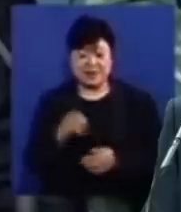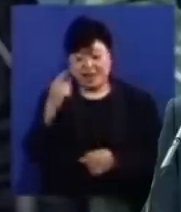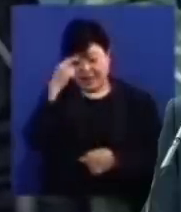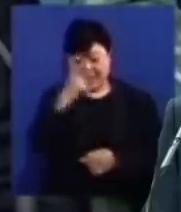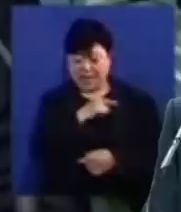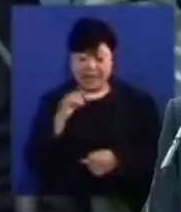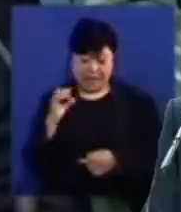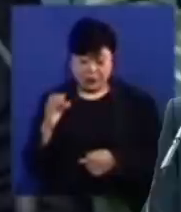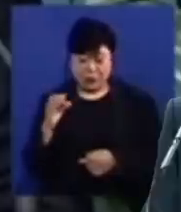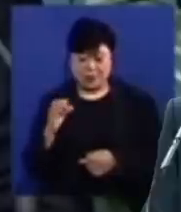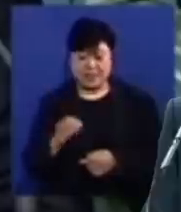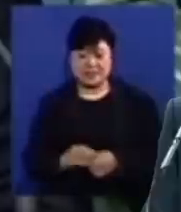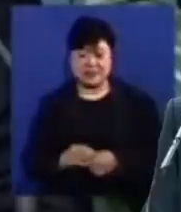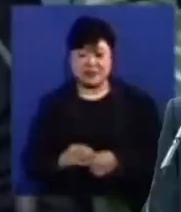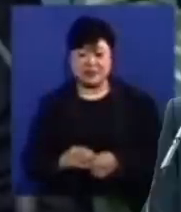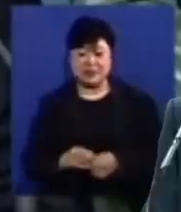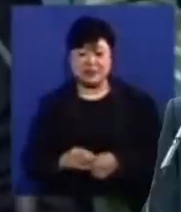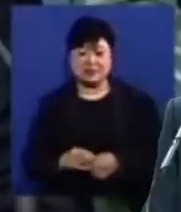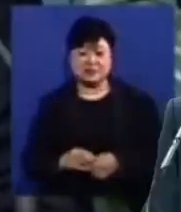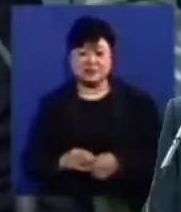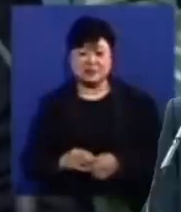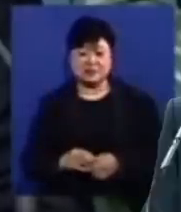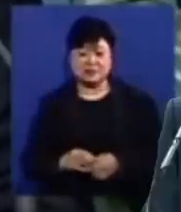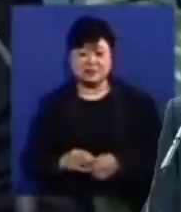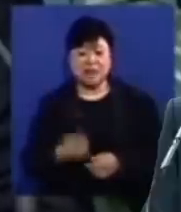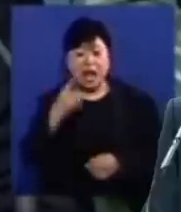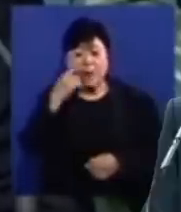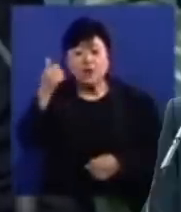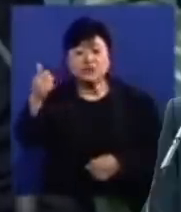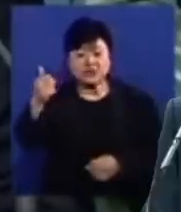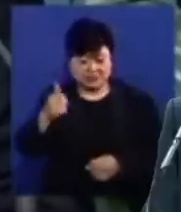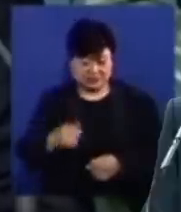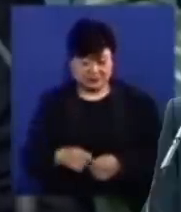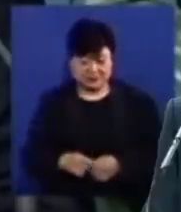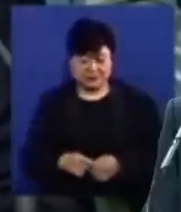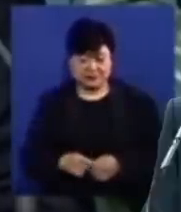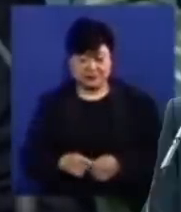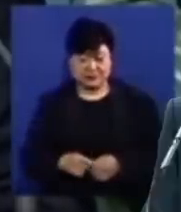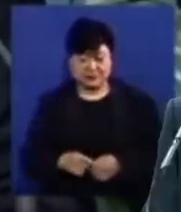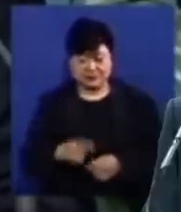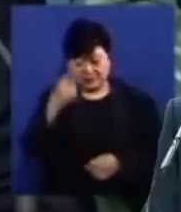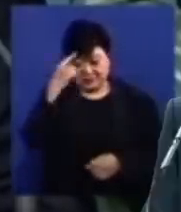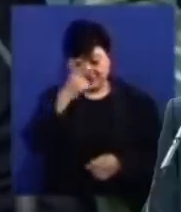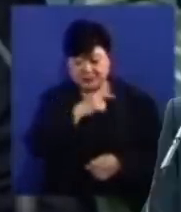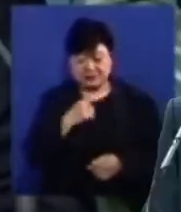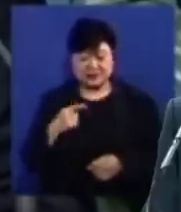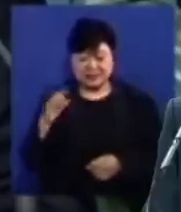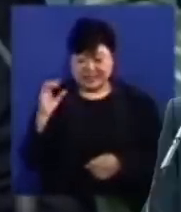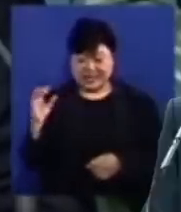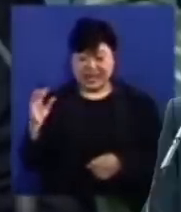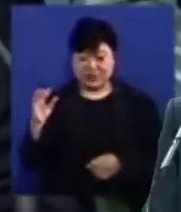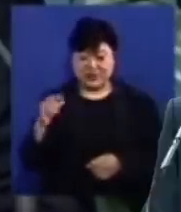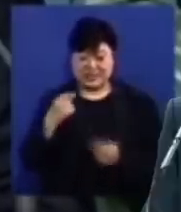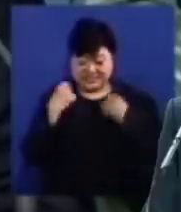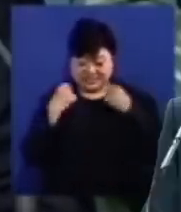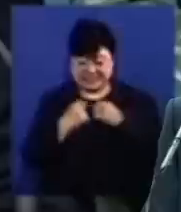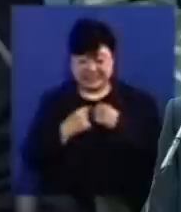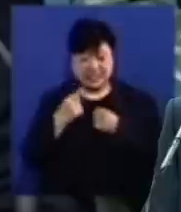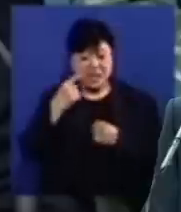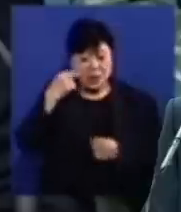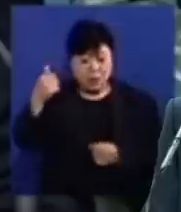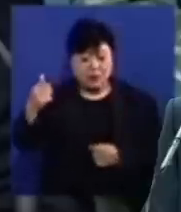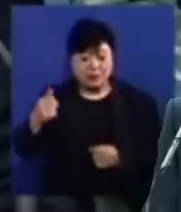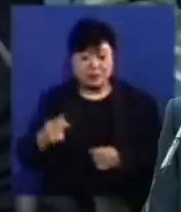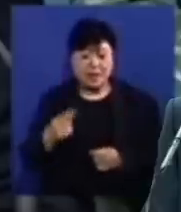가톨릭에서는 신부를 뭐라고 말합니까? Father라고 말합니다. 아예 곧장 아버지라고 부르는 것입니다.